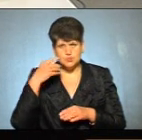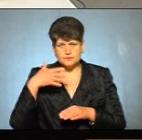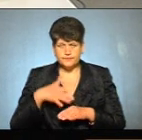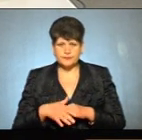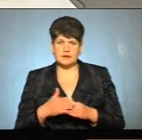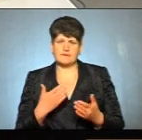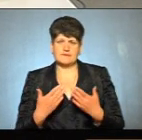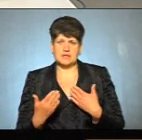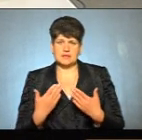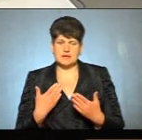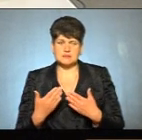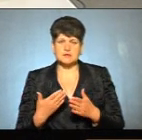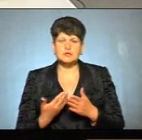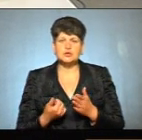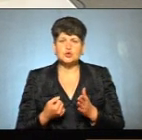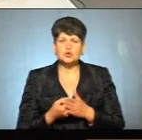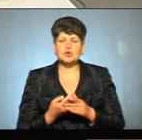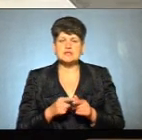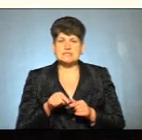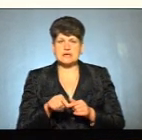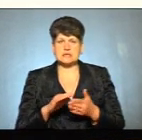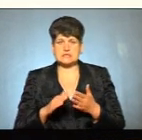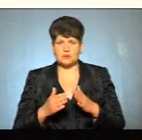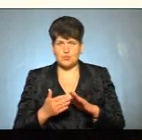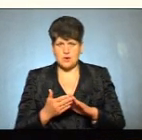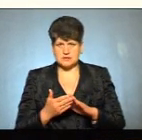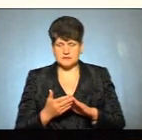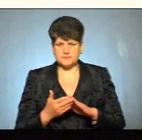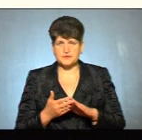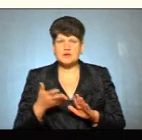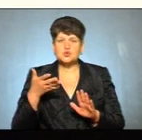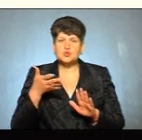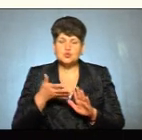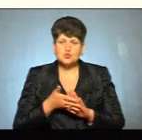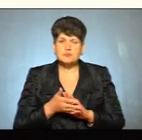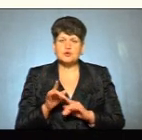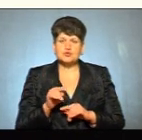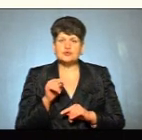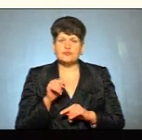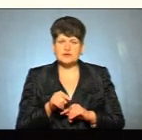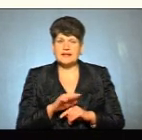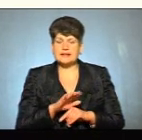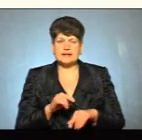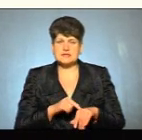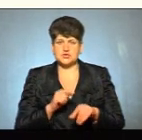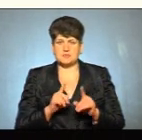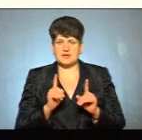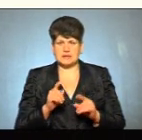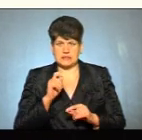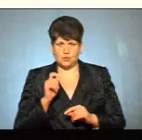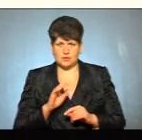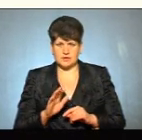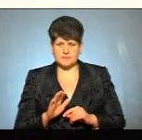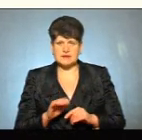поставилися до цієї ситуації, адже зрозуміло, що вона не заторкує тільки України,